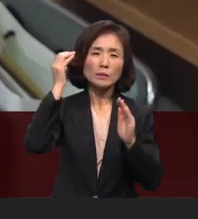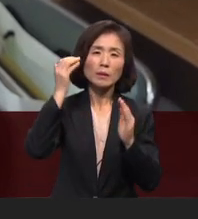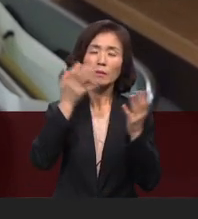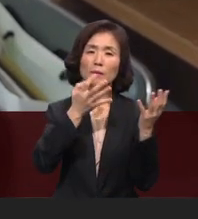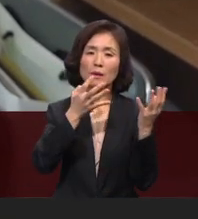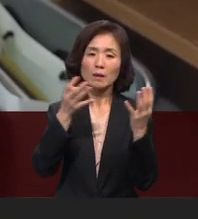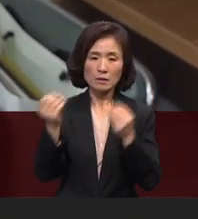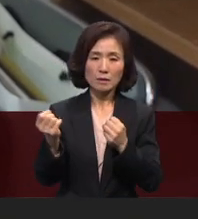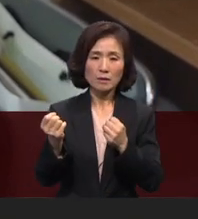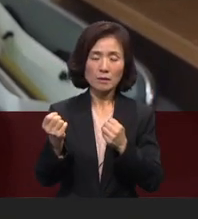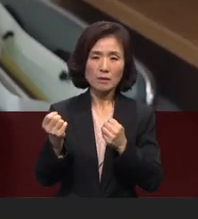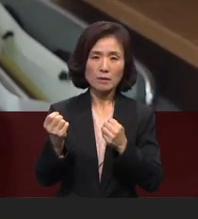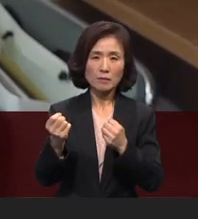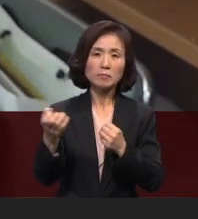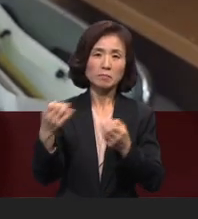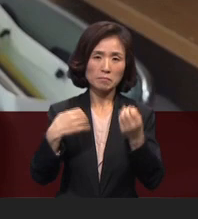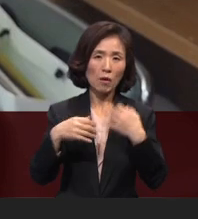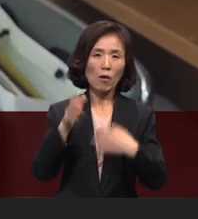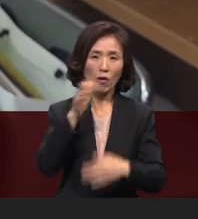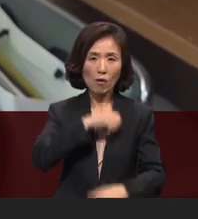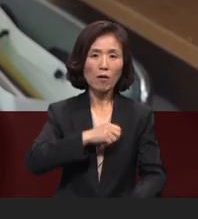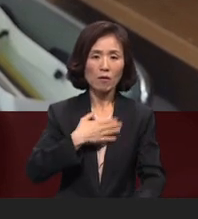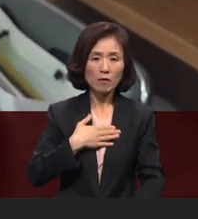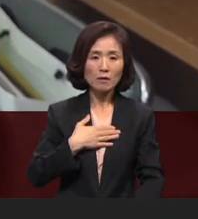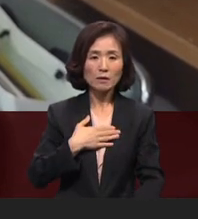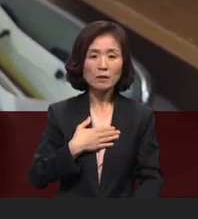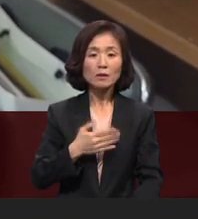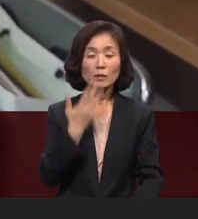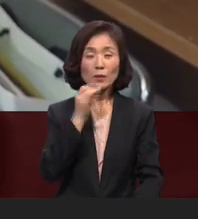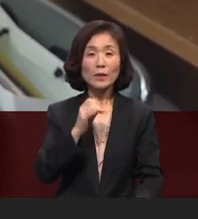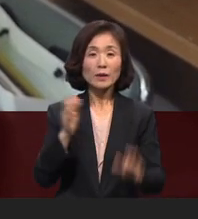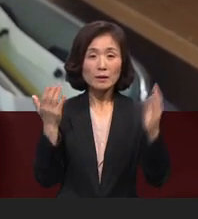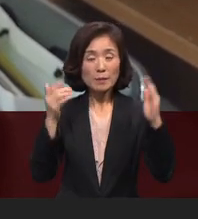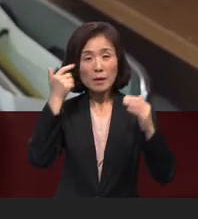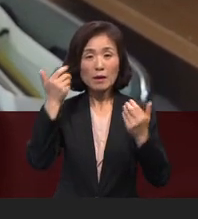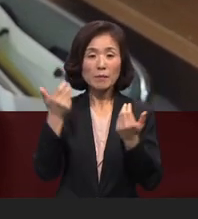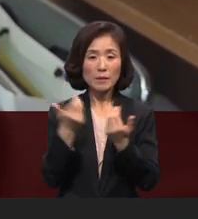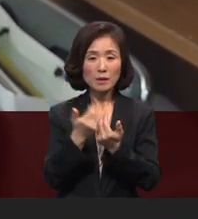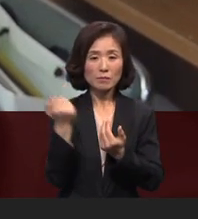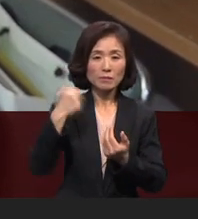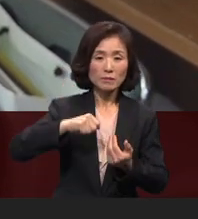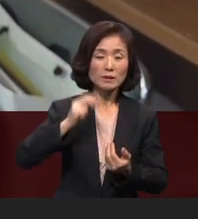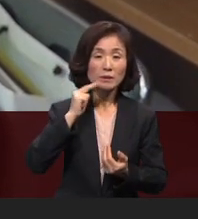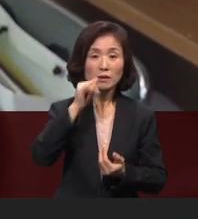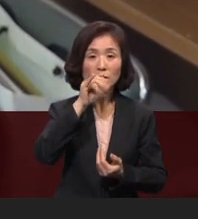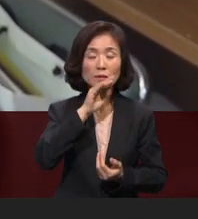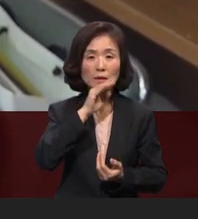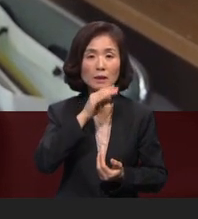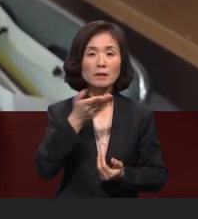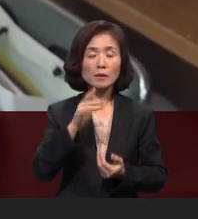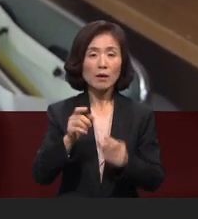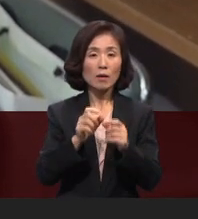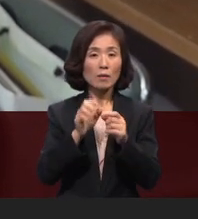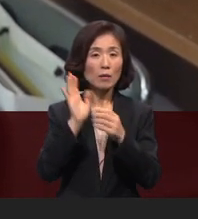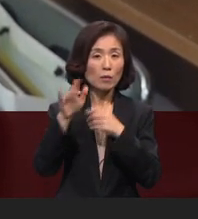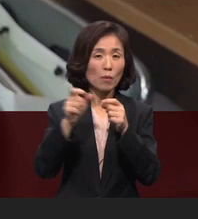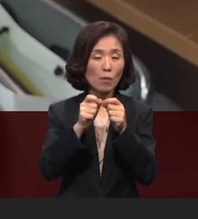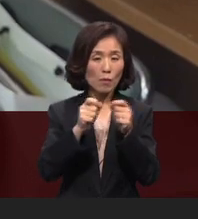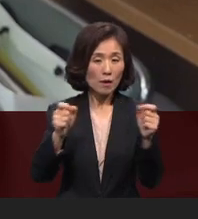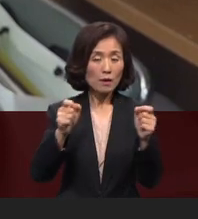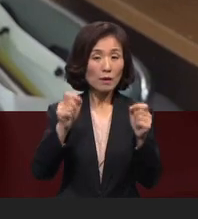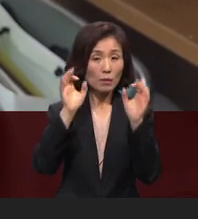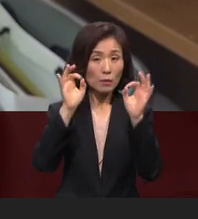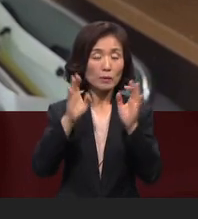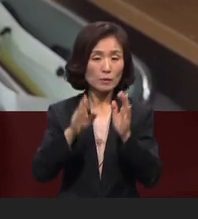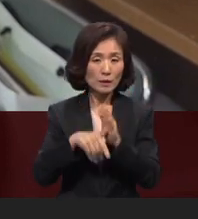것을 깨닫게 되었습니다. 물론 그 아이들의 그 반발이 있었지만은 장기적인 안목에서